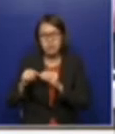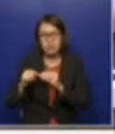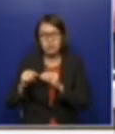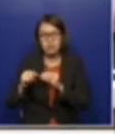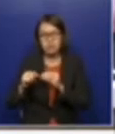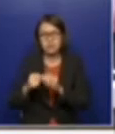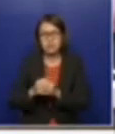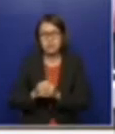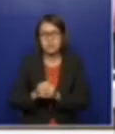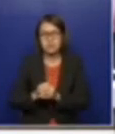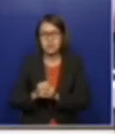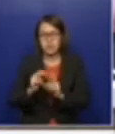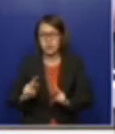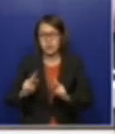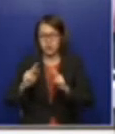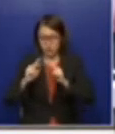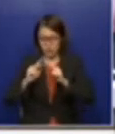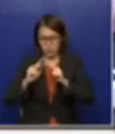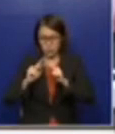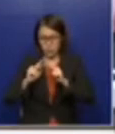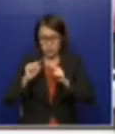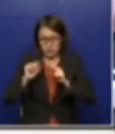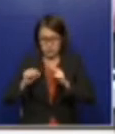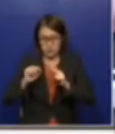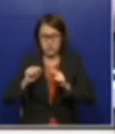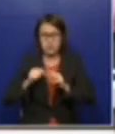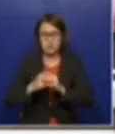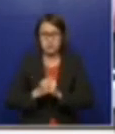งกระทรวงทบวงกรมพ.ศ.